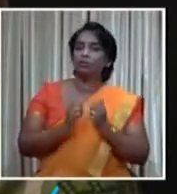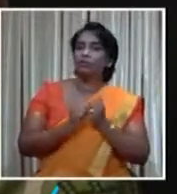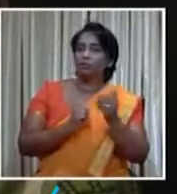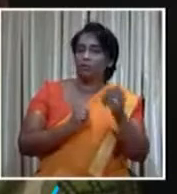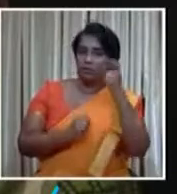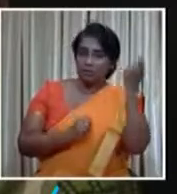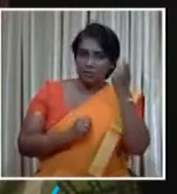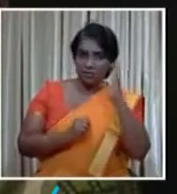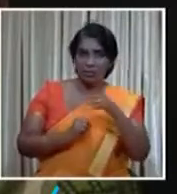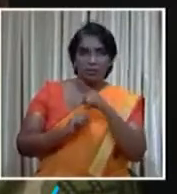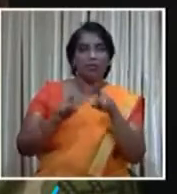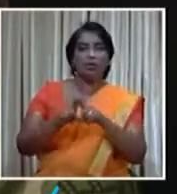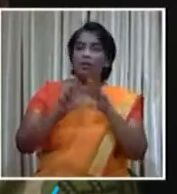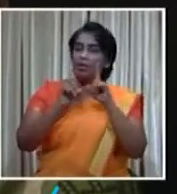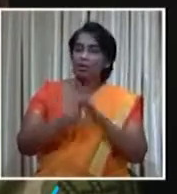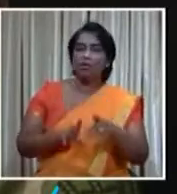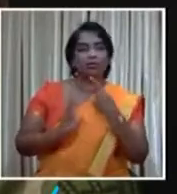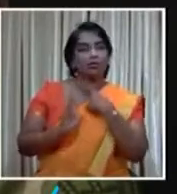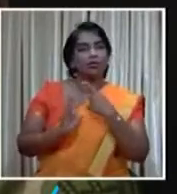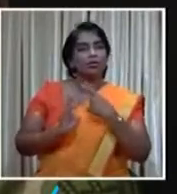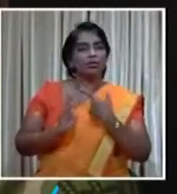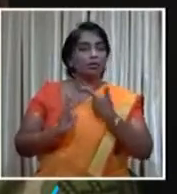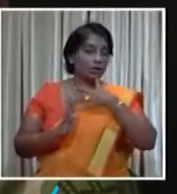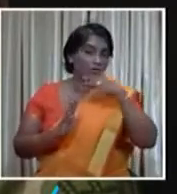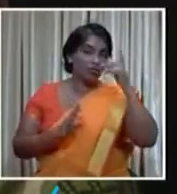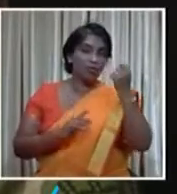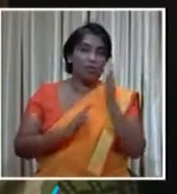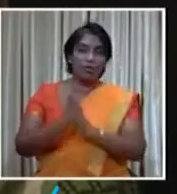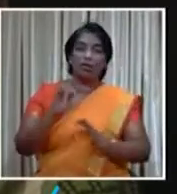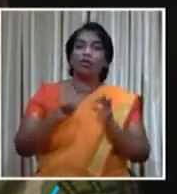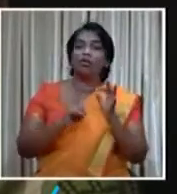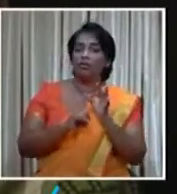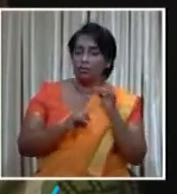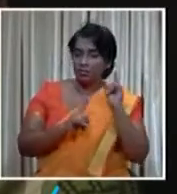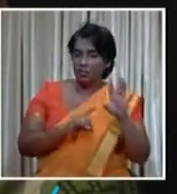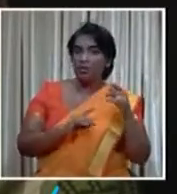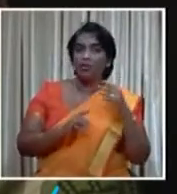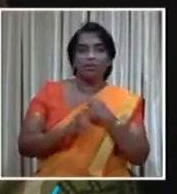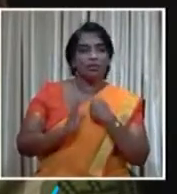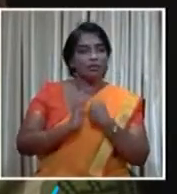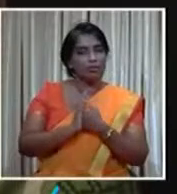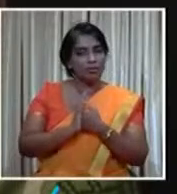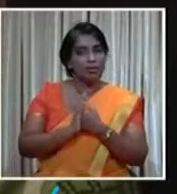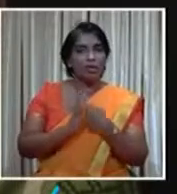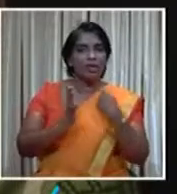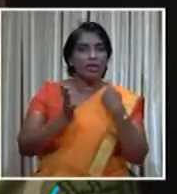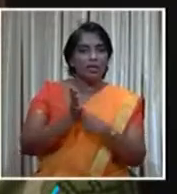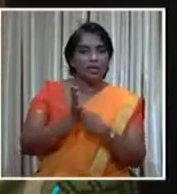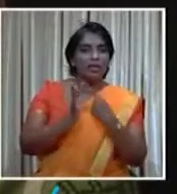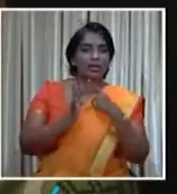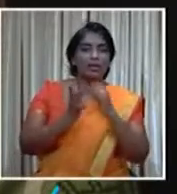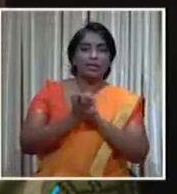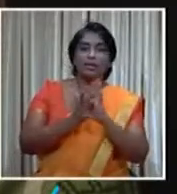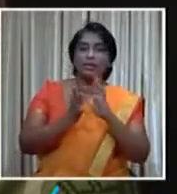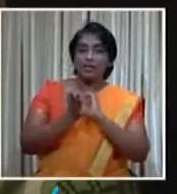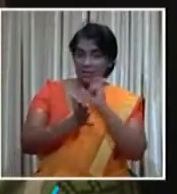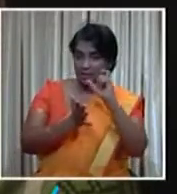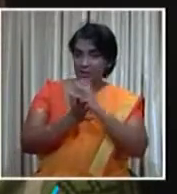බවයි. එලෙසම එක්සත් රාජධානී මුදල් අමාත්‍යවරයා වන ගරු ඍෂි සුනක්